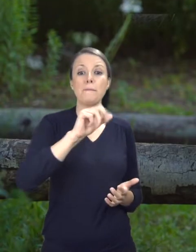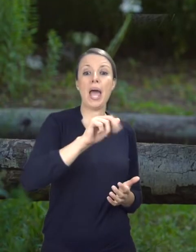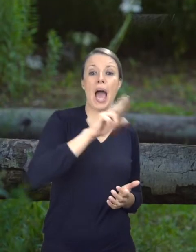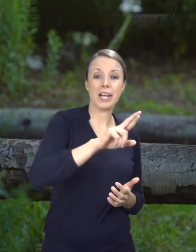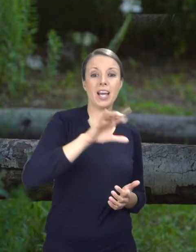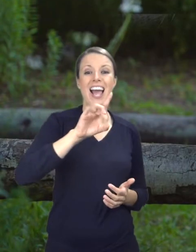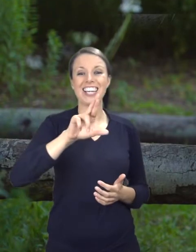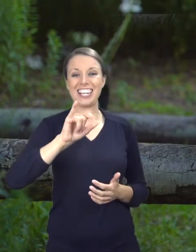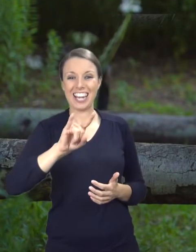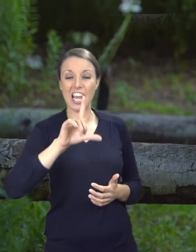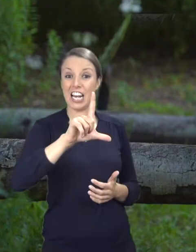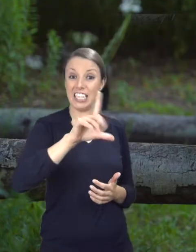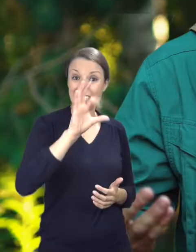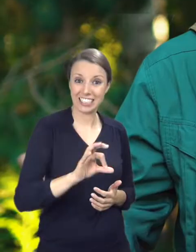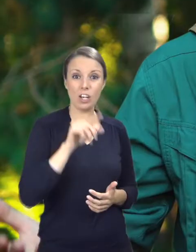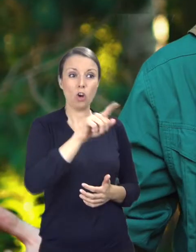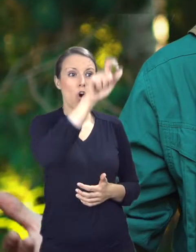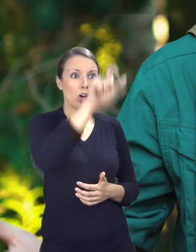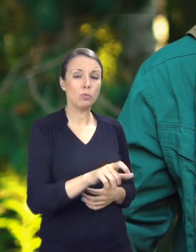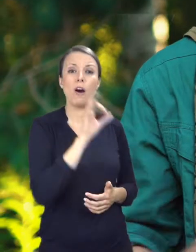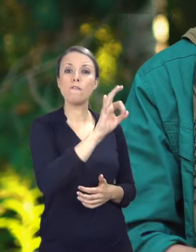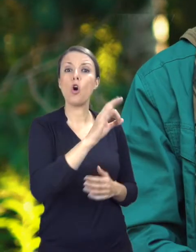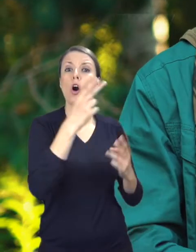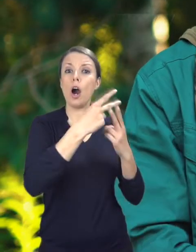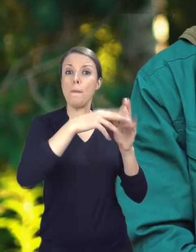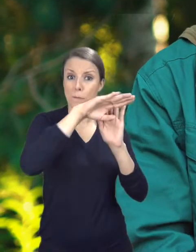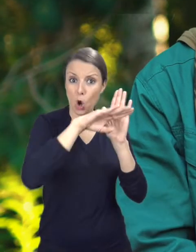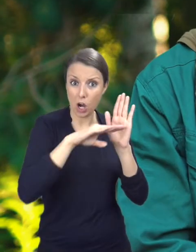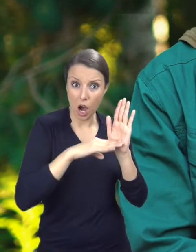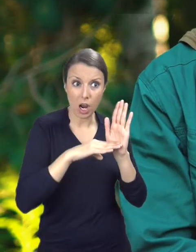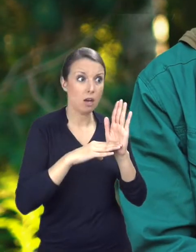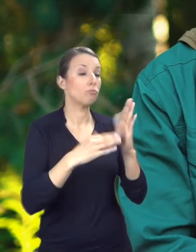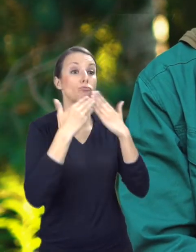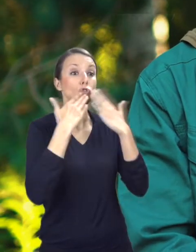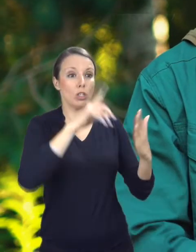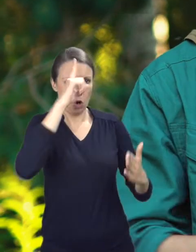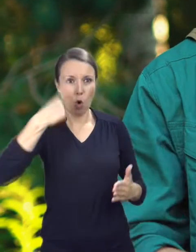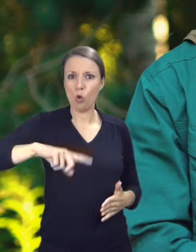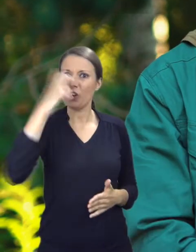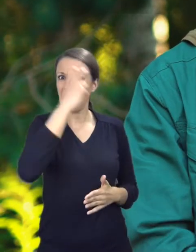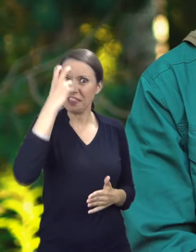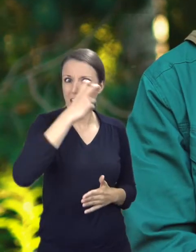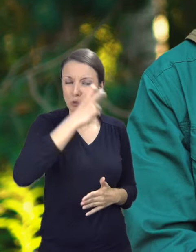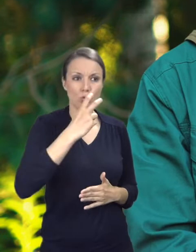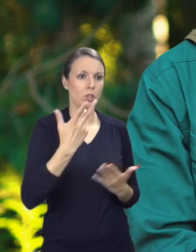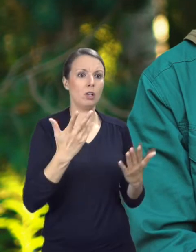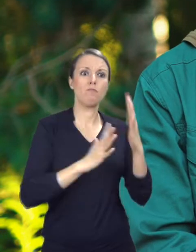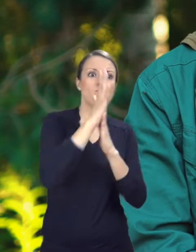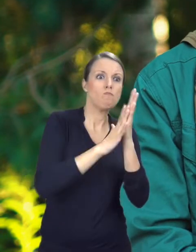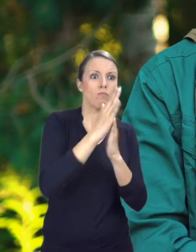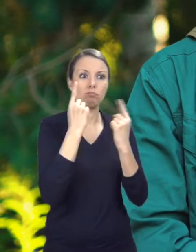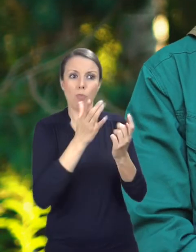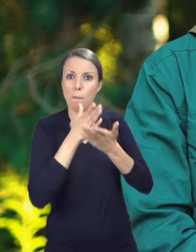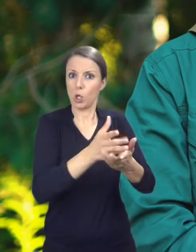która sprawiła, że ten jego program sprawił, że ludzie zaczęli interesować się sztuką przetrwania, spopularyzował ją naprawdę bardzo